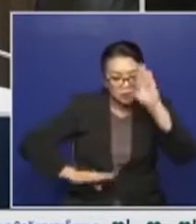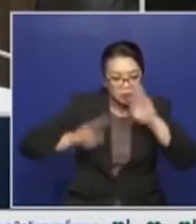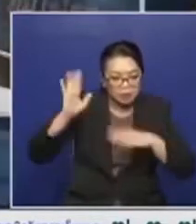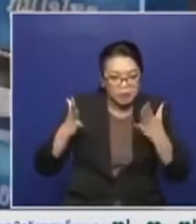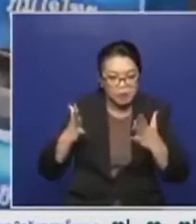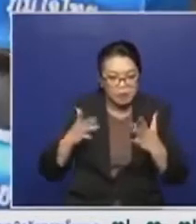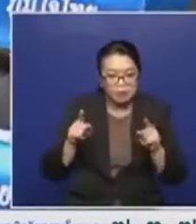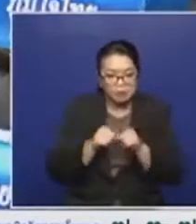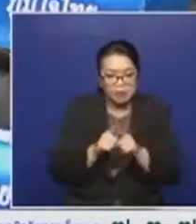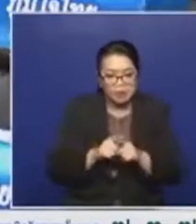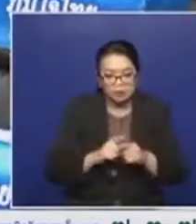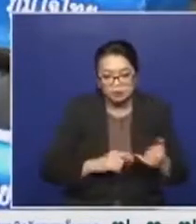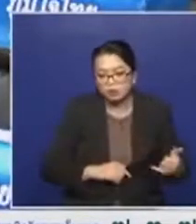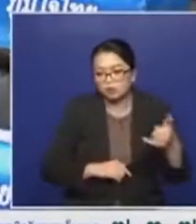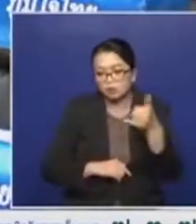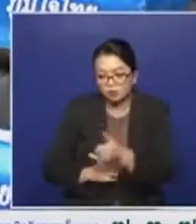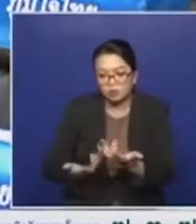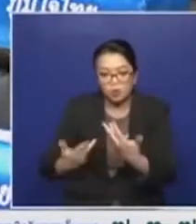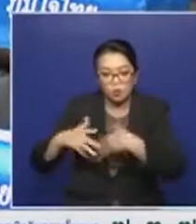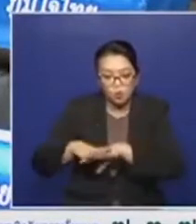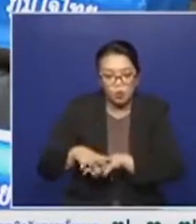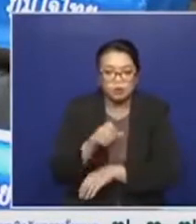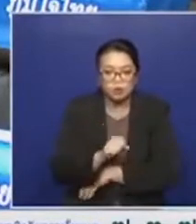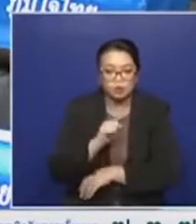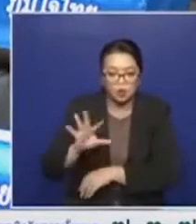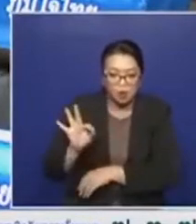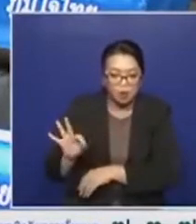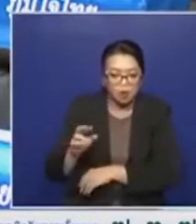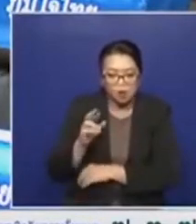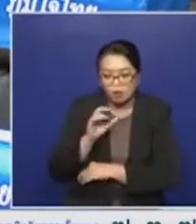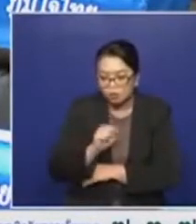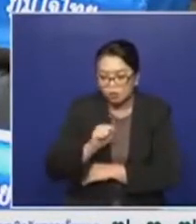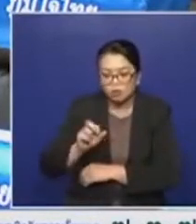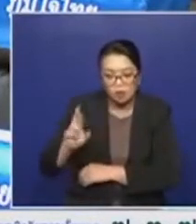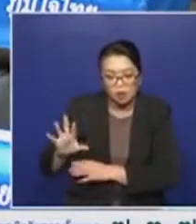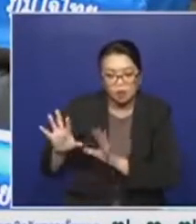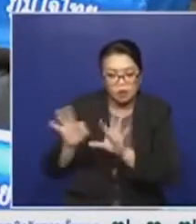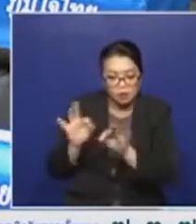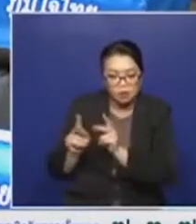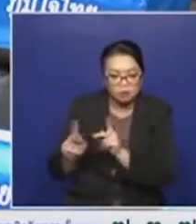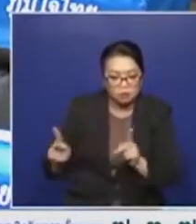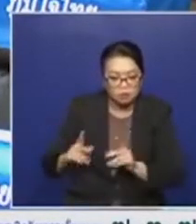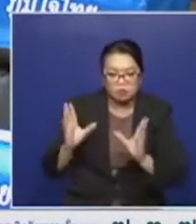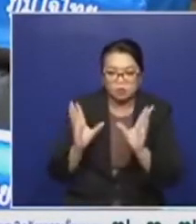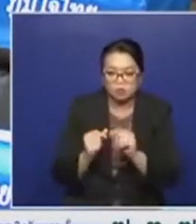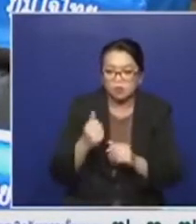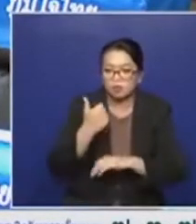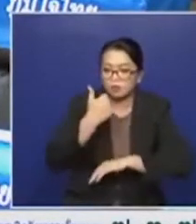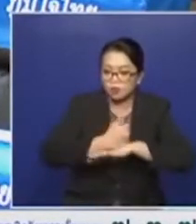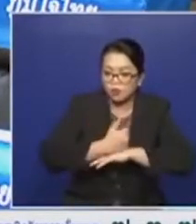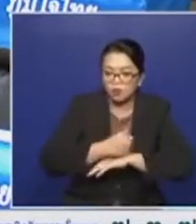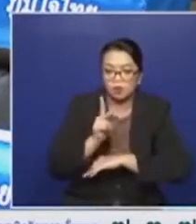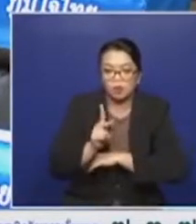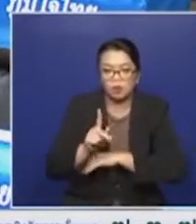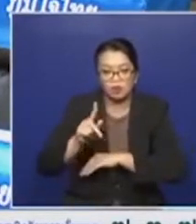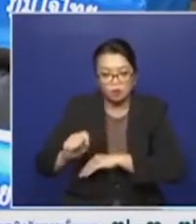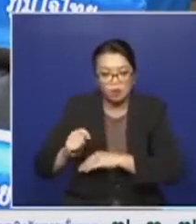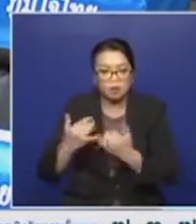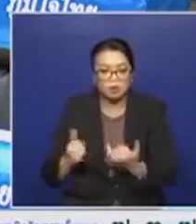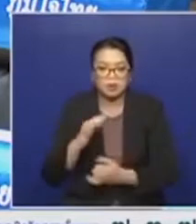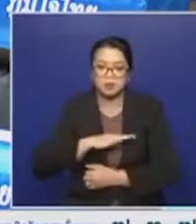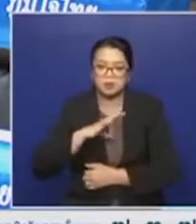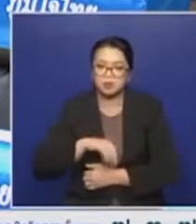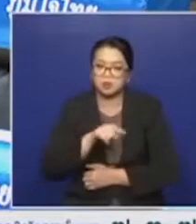ให้มันร่วมในการเลือกสสได้ไม่ว่าจะเป็นที่ประชุมอธิการบดีกสชที่วันนี้